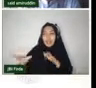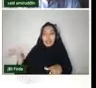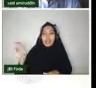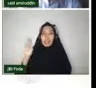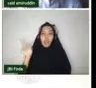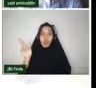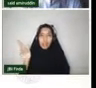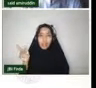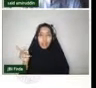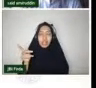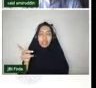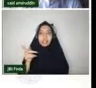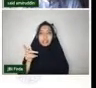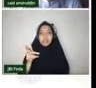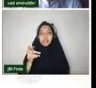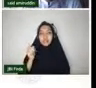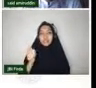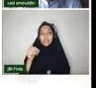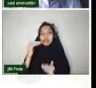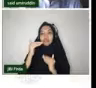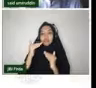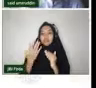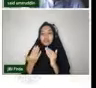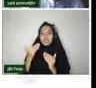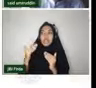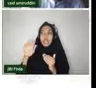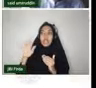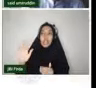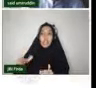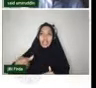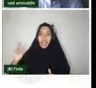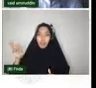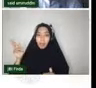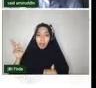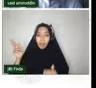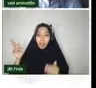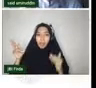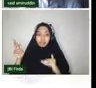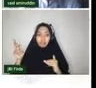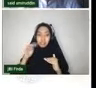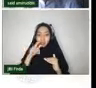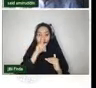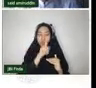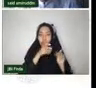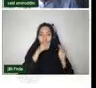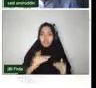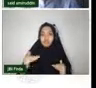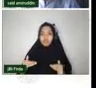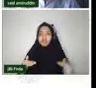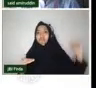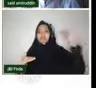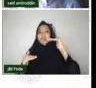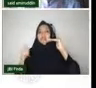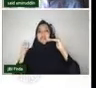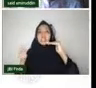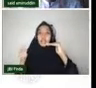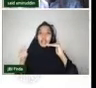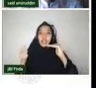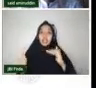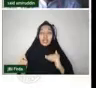mungkin mereka bisa di atas anak-anak yang normal. Gitu. Kemudian budaya akan terbentuk dari pembiasaan. Nah, di sini